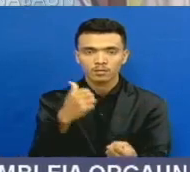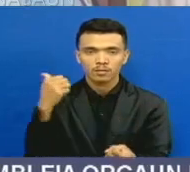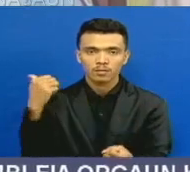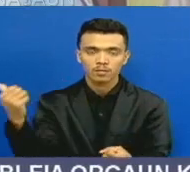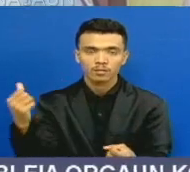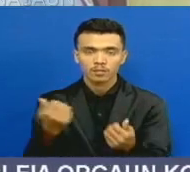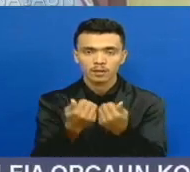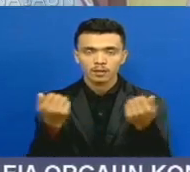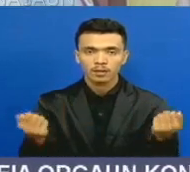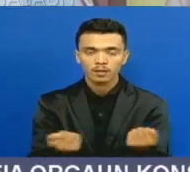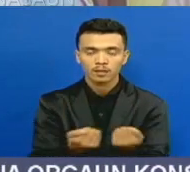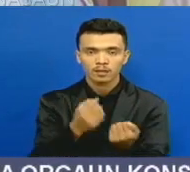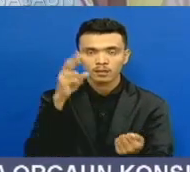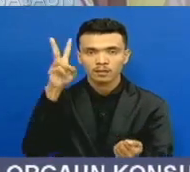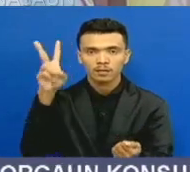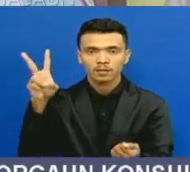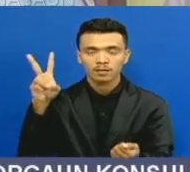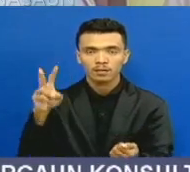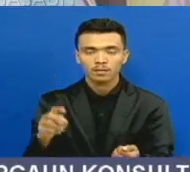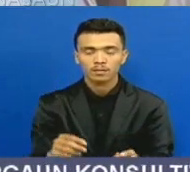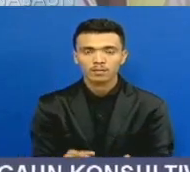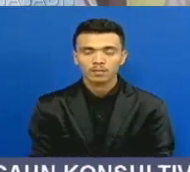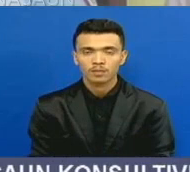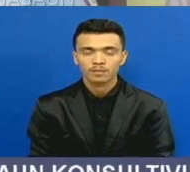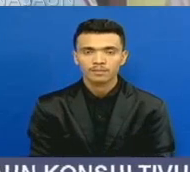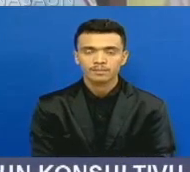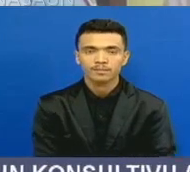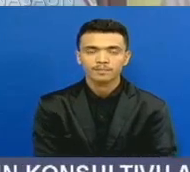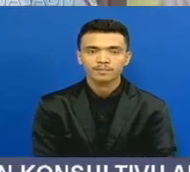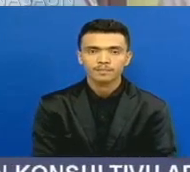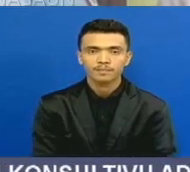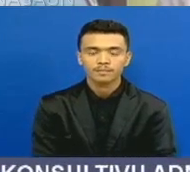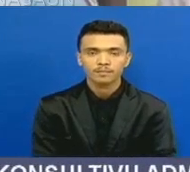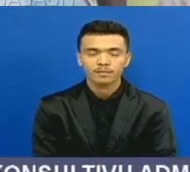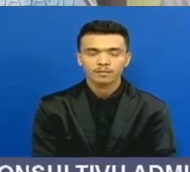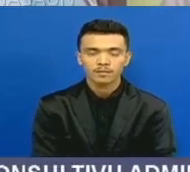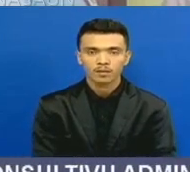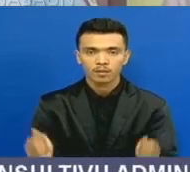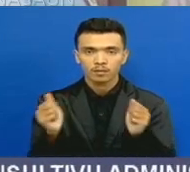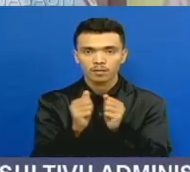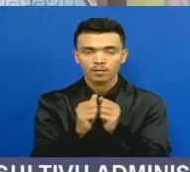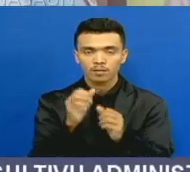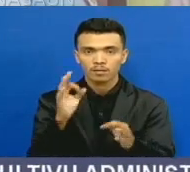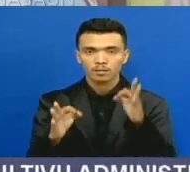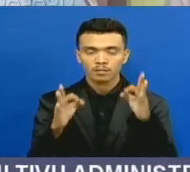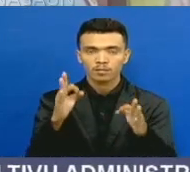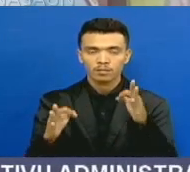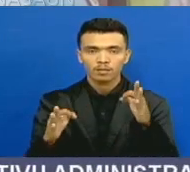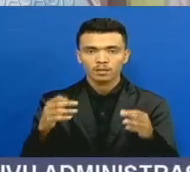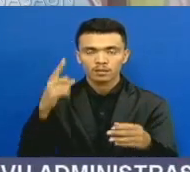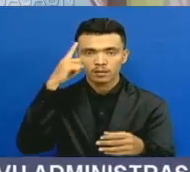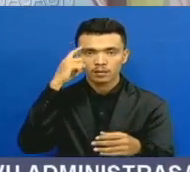ruah, mungkin ada yang turu, masih kita kalau bayar suku lepas. Oh jadi, tambah mai kalau awak